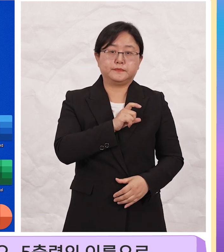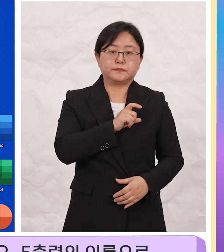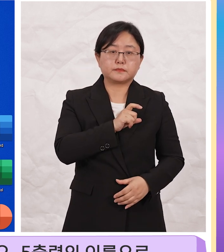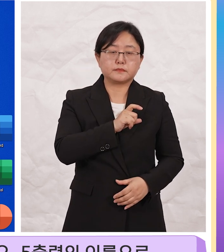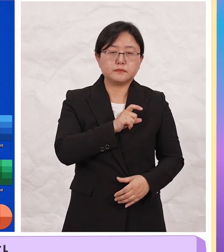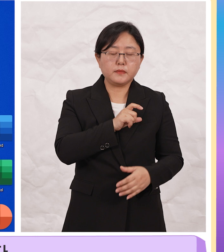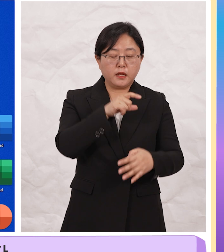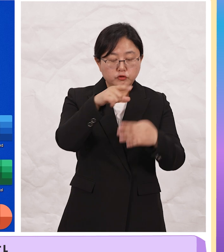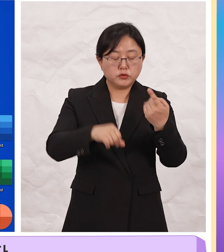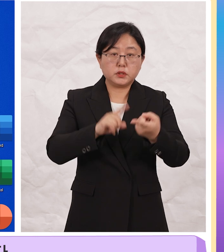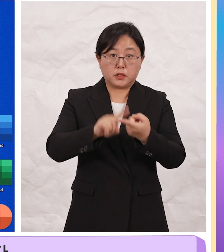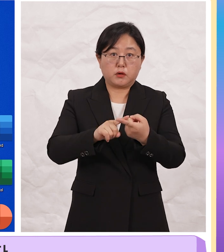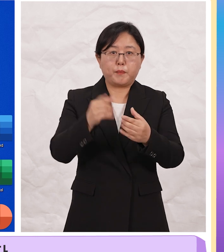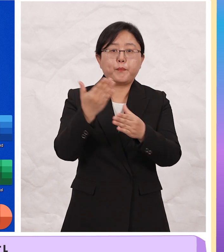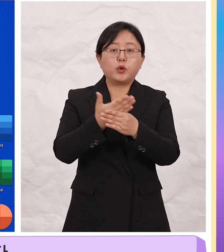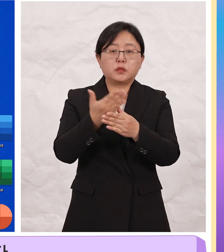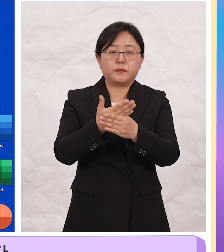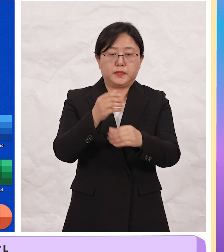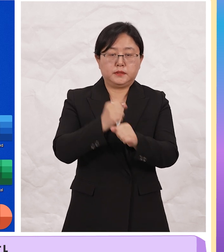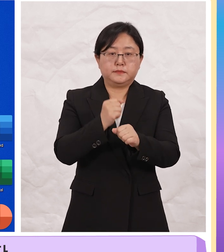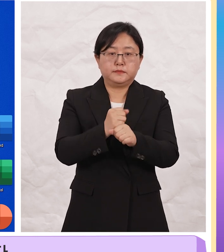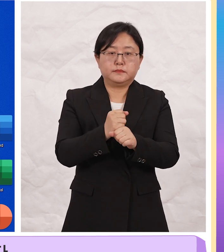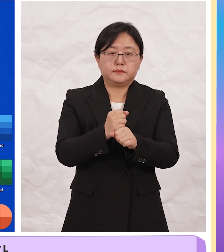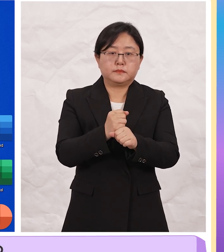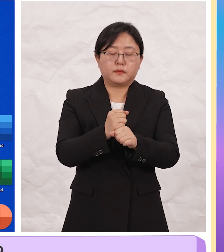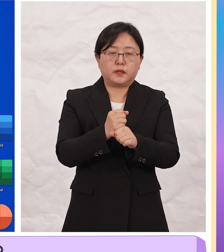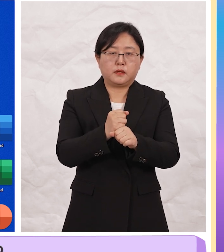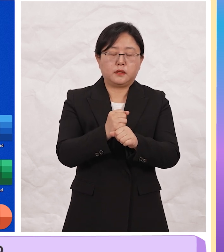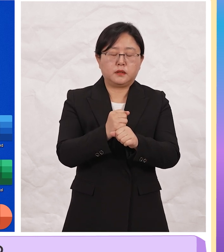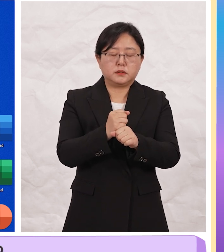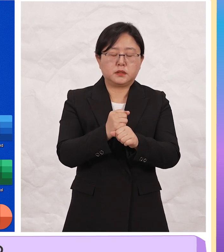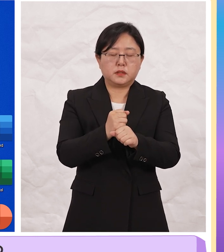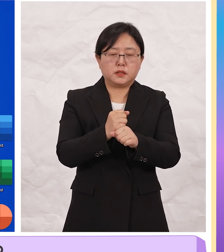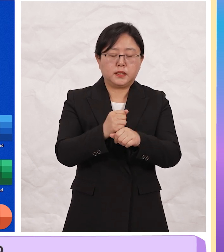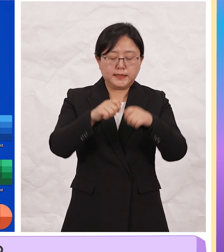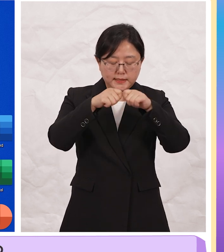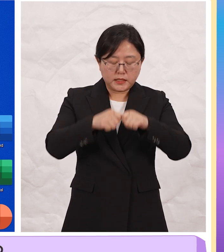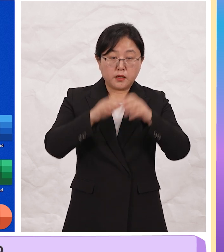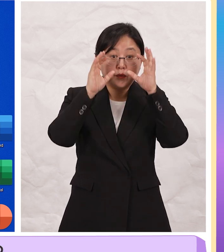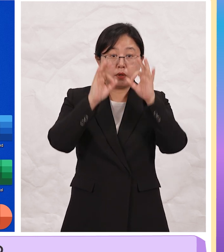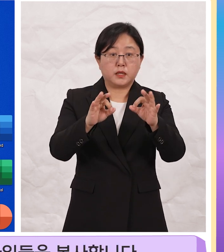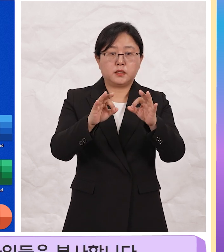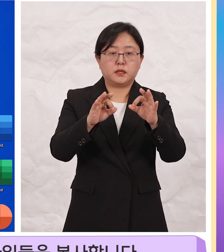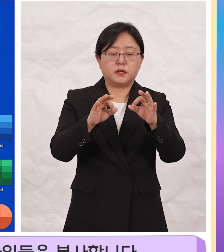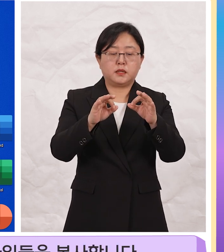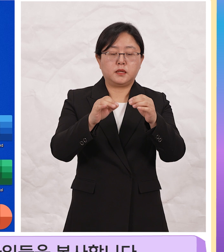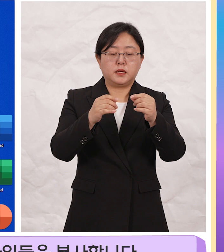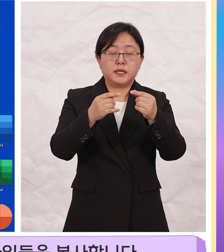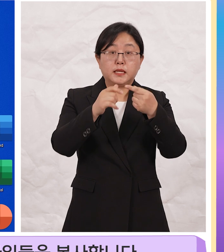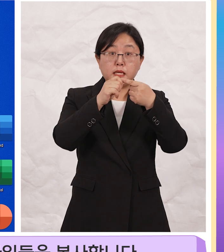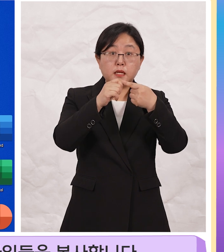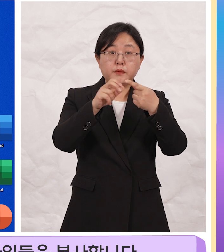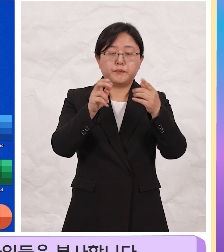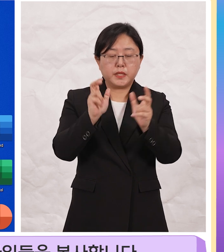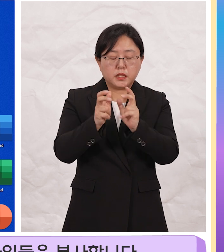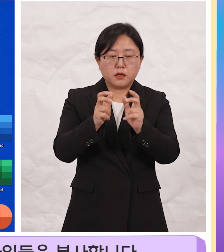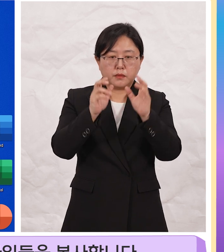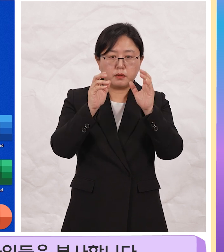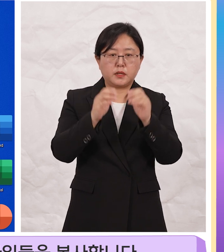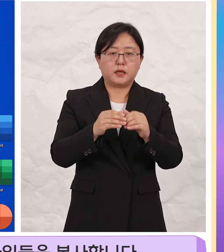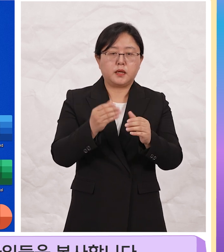출력의 이름으로 순서대로 폴더를 만듭니다. 이제 하나씩 살펴볼 텐데요. 1 미디어